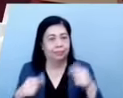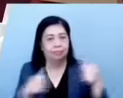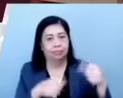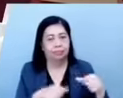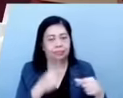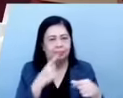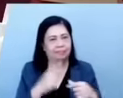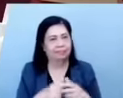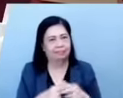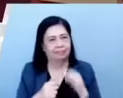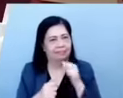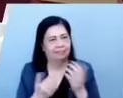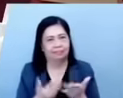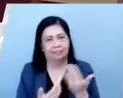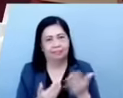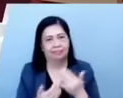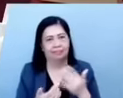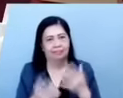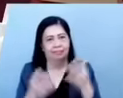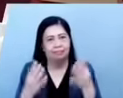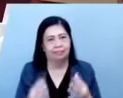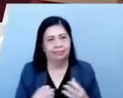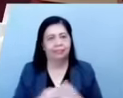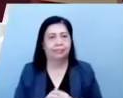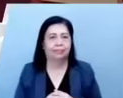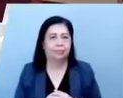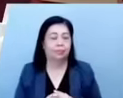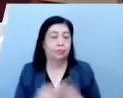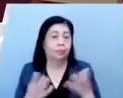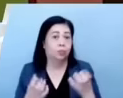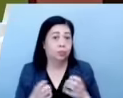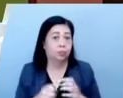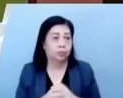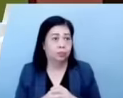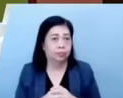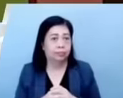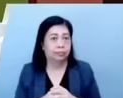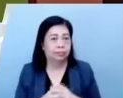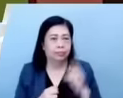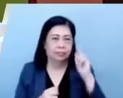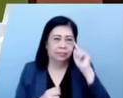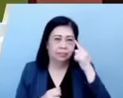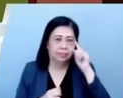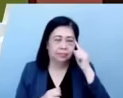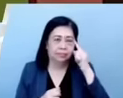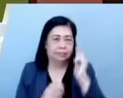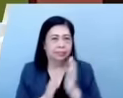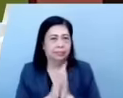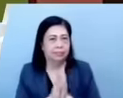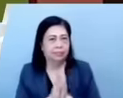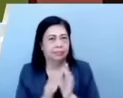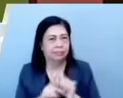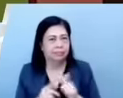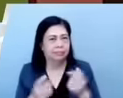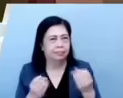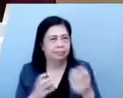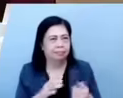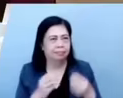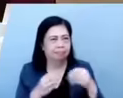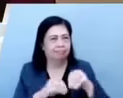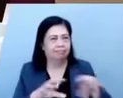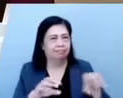hindi naging madali ang kanilang desisyon. Gusto raw sana na nilang pag-isipan at ipagdasalito pero marami nang lumabas na